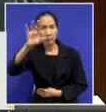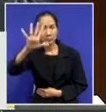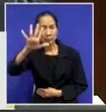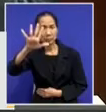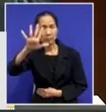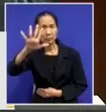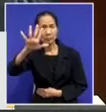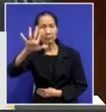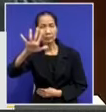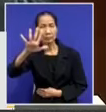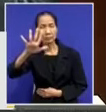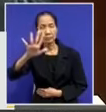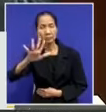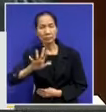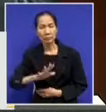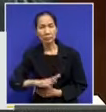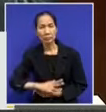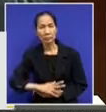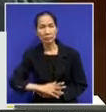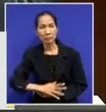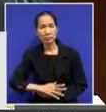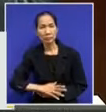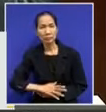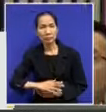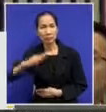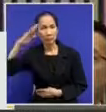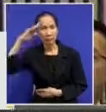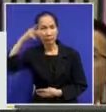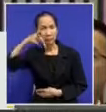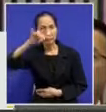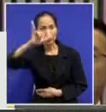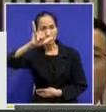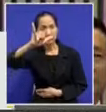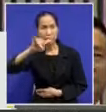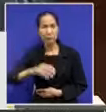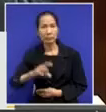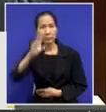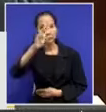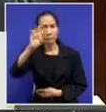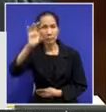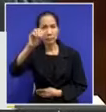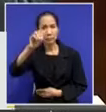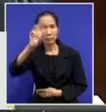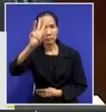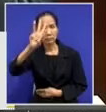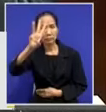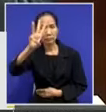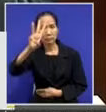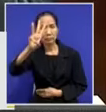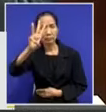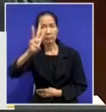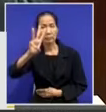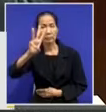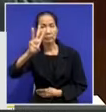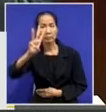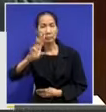655พลเอกสุรเชษฐ์ชัยวงศ ์พลเอกประยุทธ์จันทร์โอชาครับ 656นายสุ